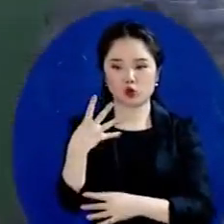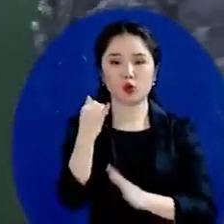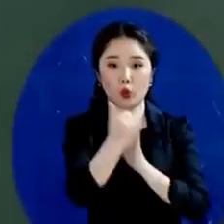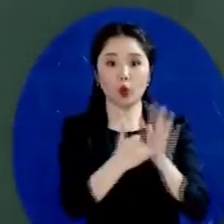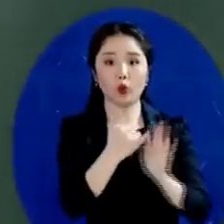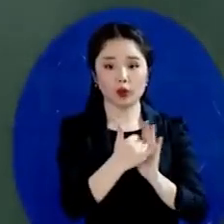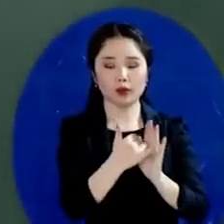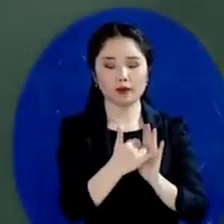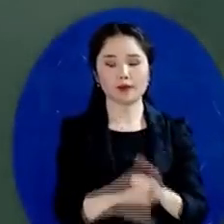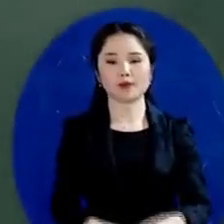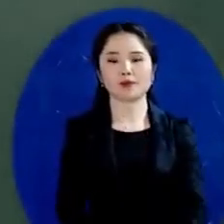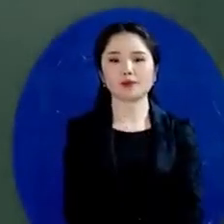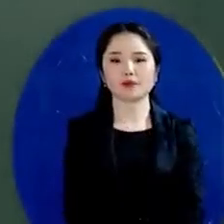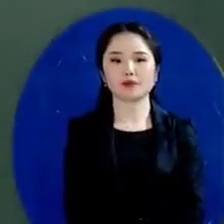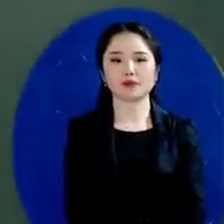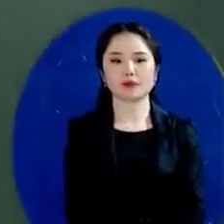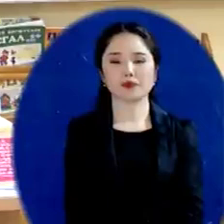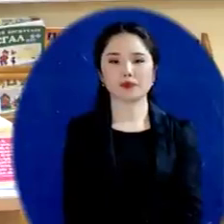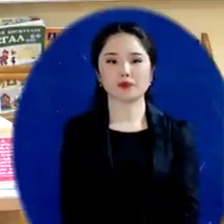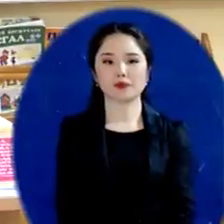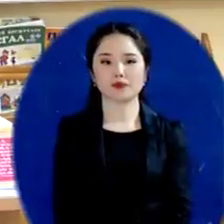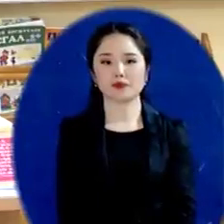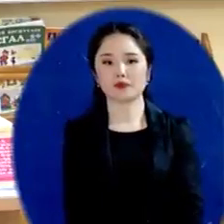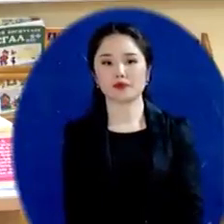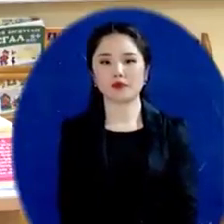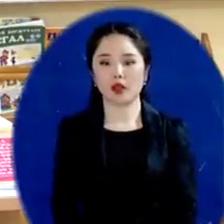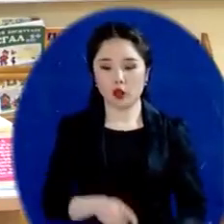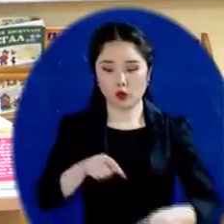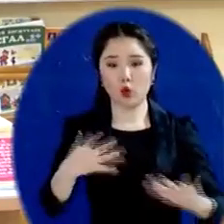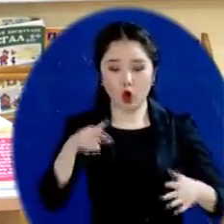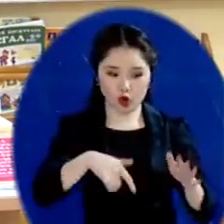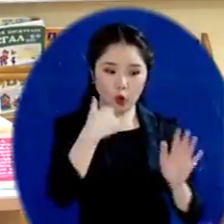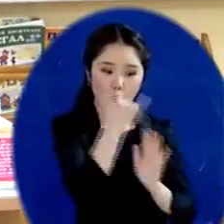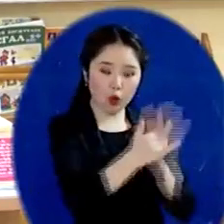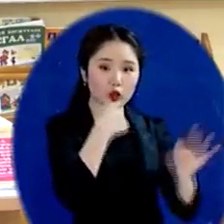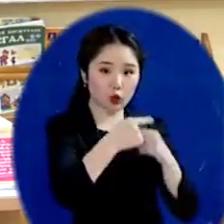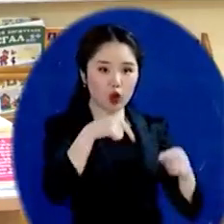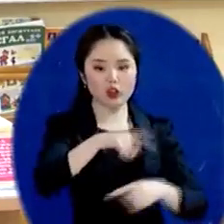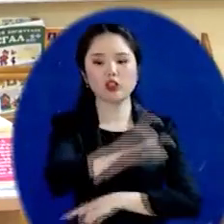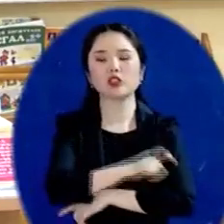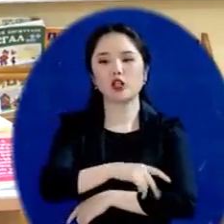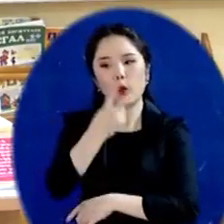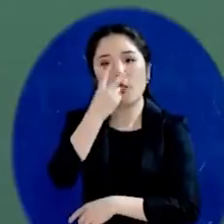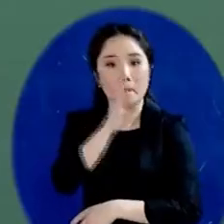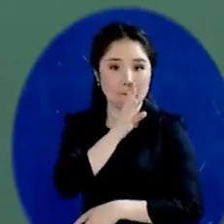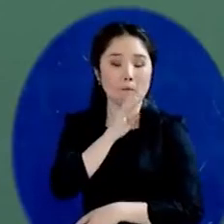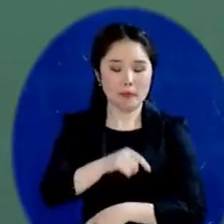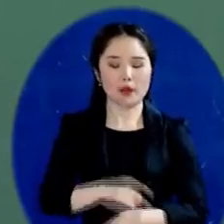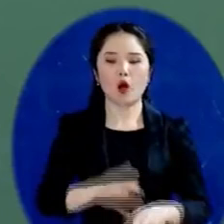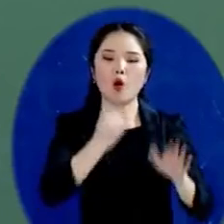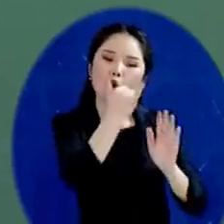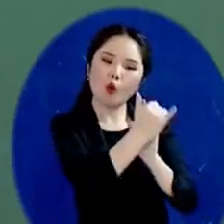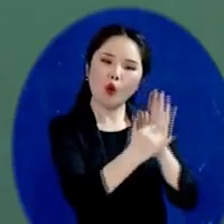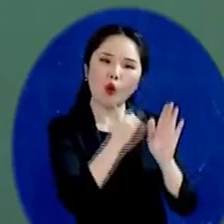намар гэсэн дөрвөн улирал ээлжилдэг. Тэгвэл бид нар өнөөдөр улирлын талаар үзэх нь. Улирлын